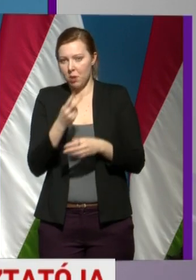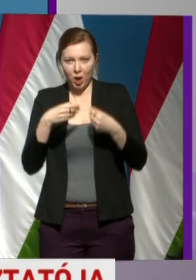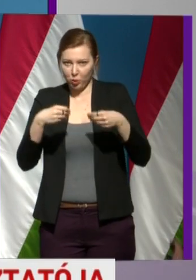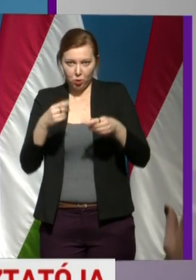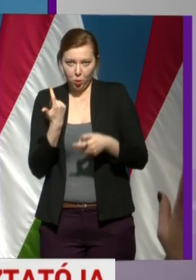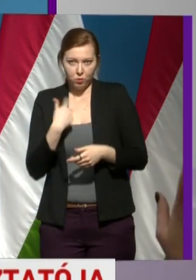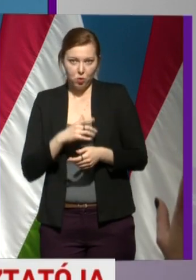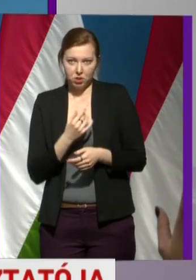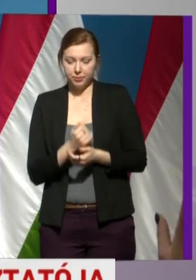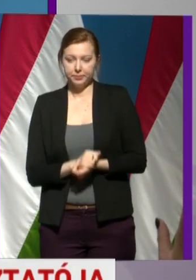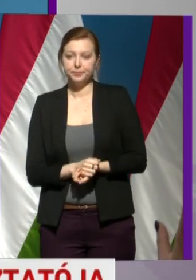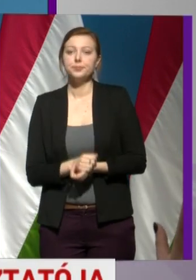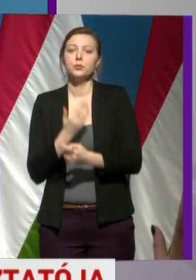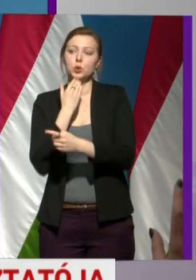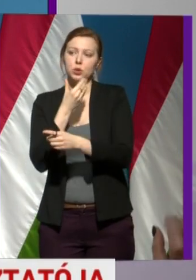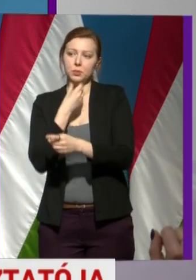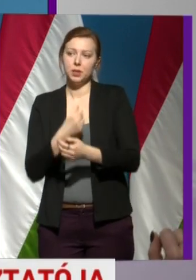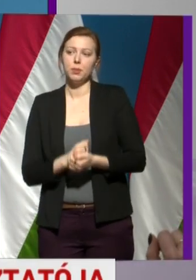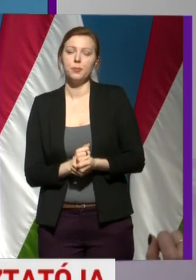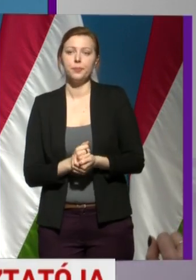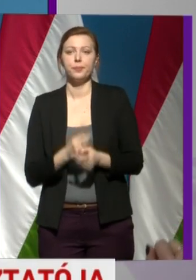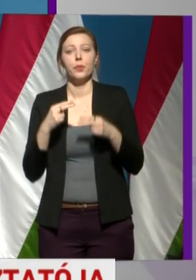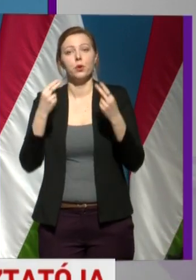indokoltnak. Köszönöm szépen.